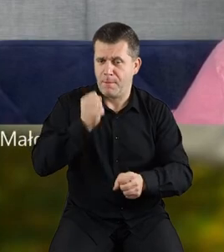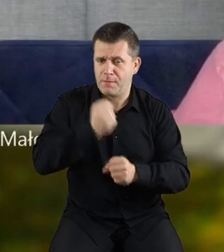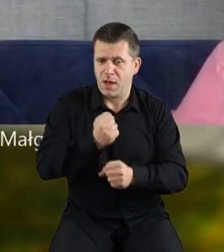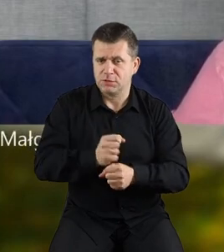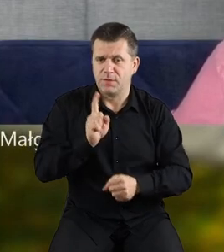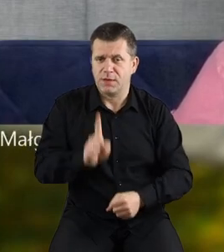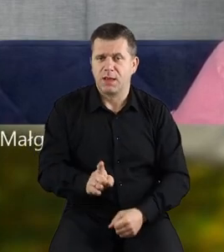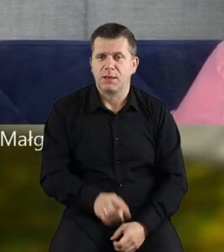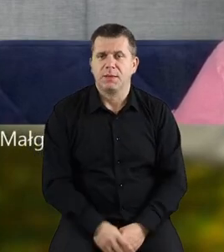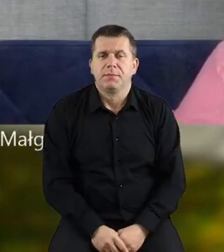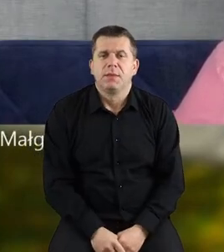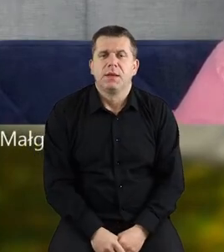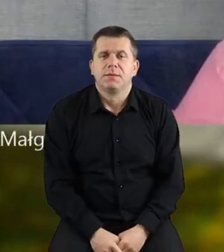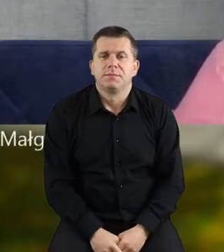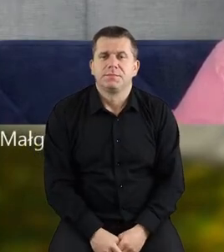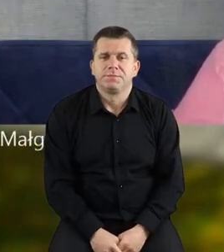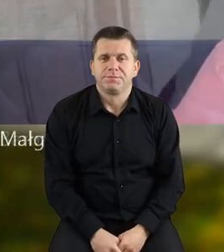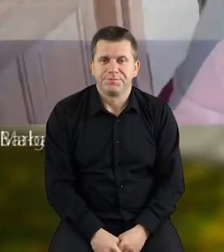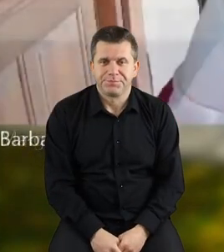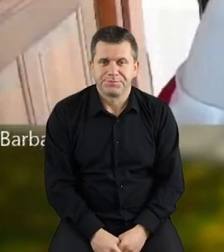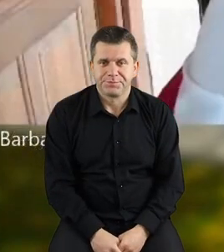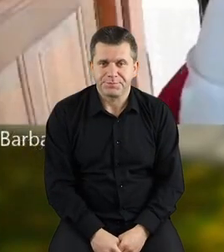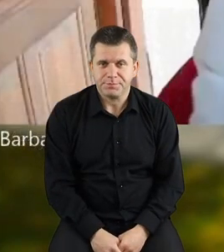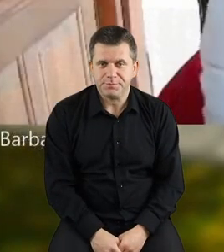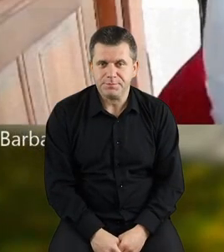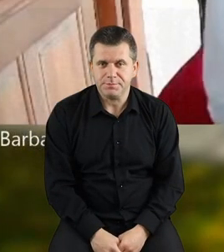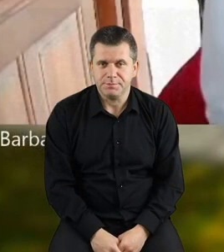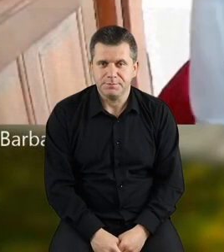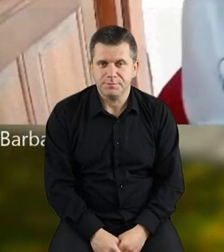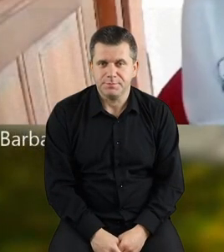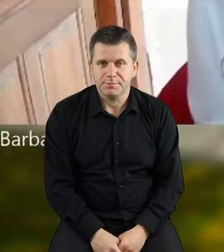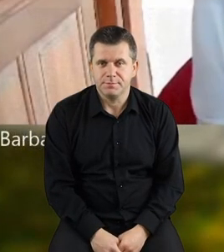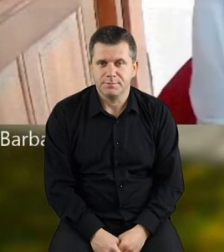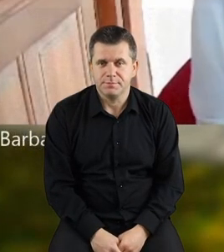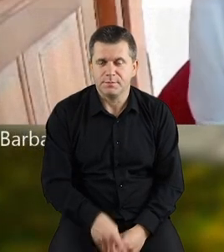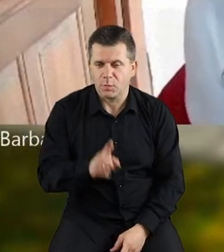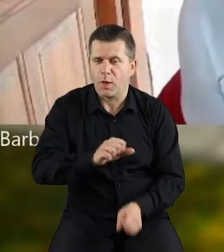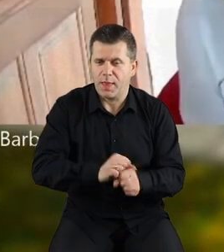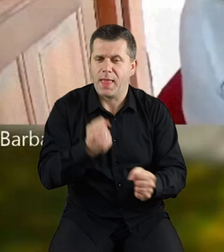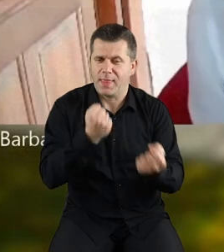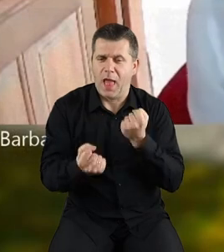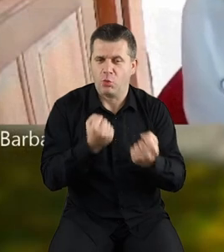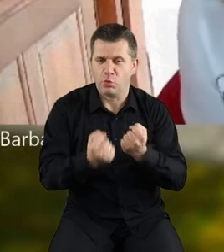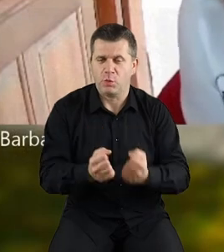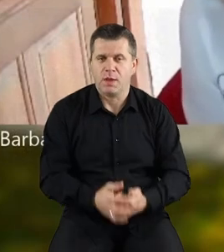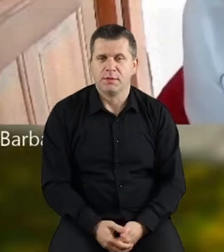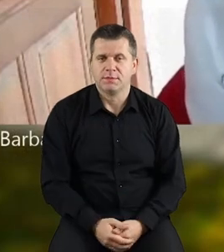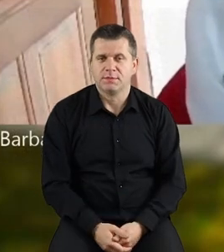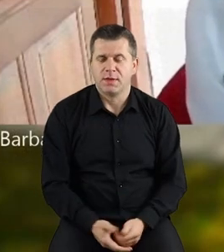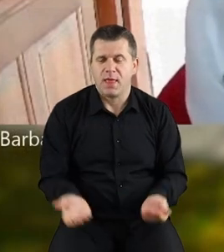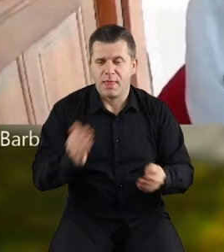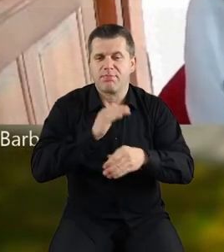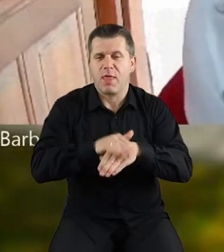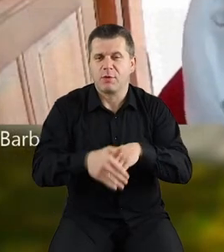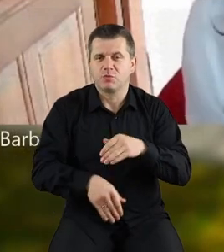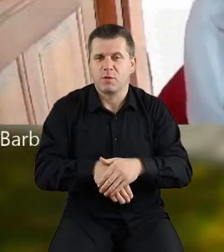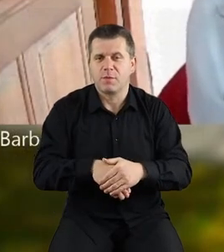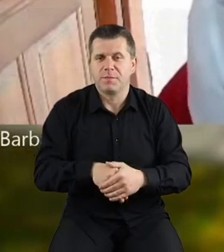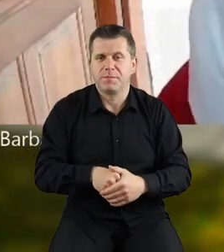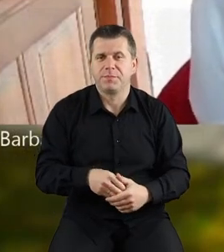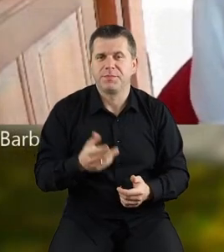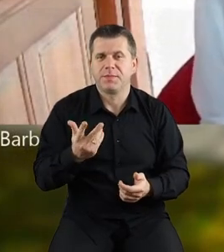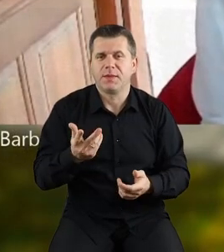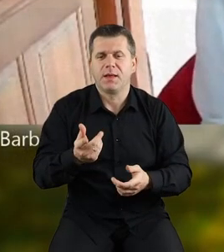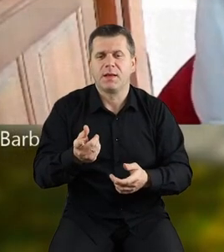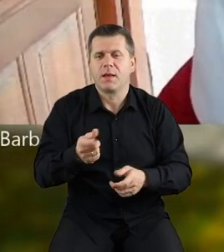trochę pracować nad tym? Tak, to jest chyba właśnie najtrudniejsze. Na szczęście